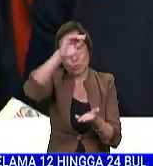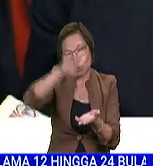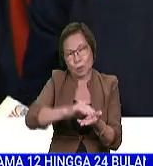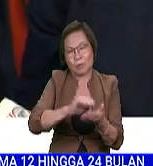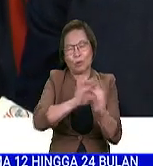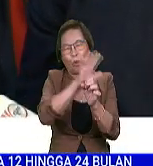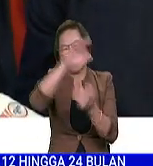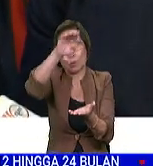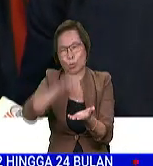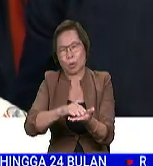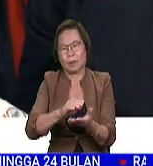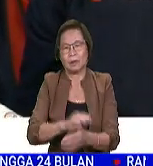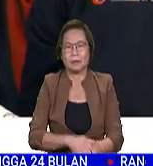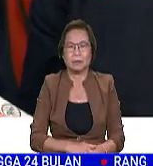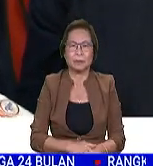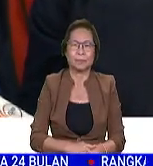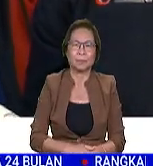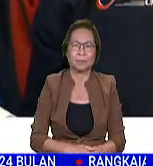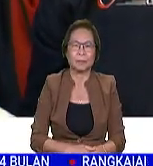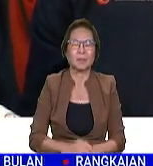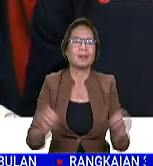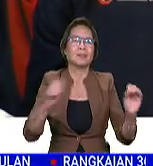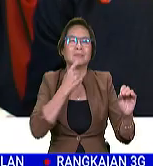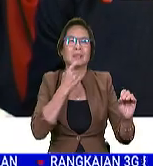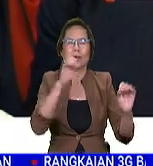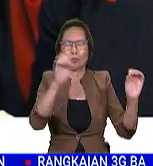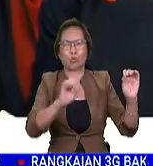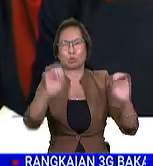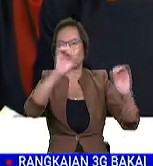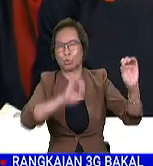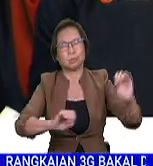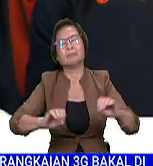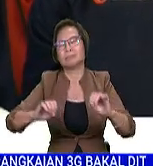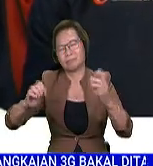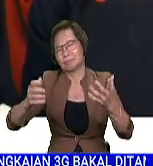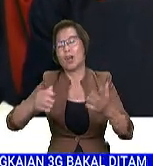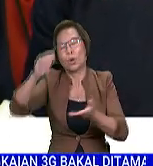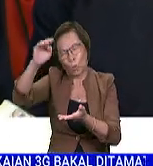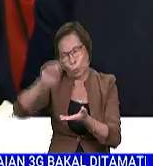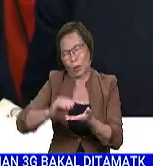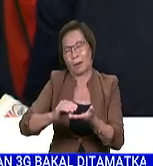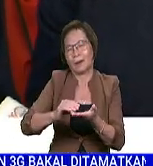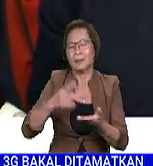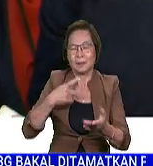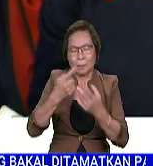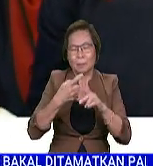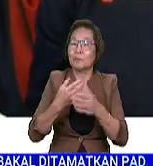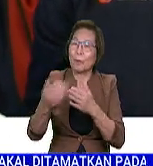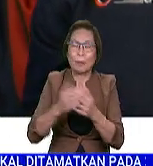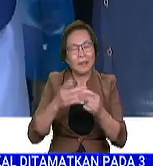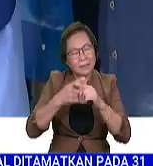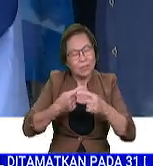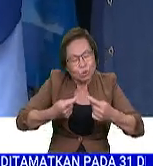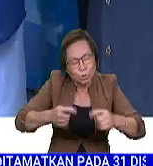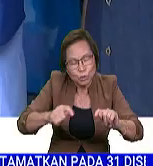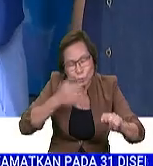kurangkanlah. Katakan langsung kosong itu memang sesuatu yang impossible lah kan. Tapi kita usahakan yang terbaik, insyaAllah.